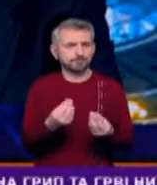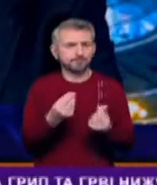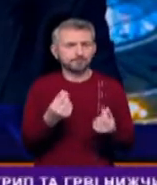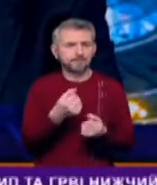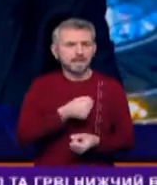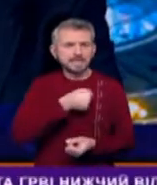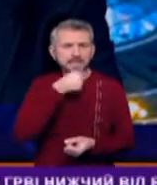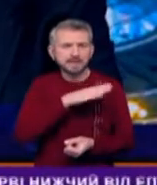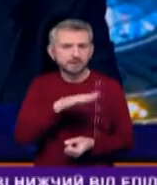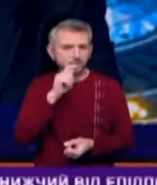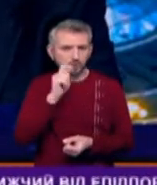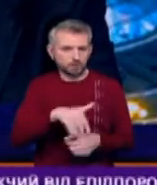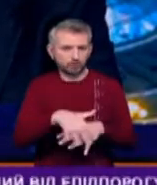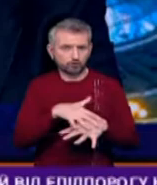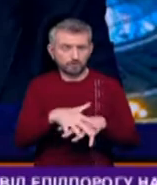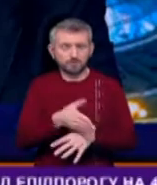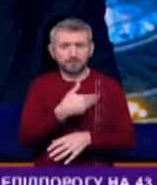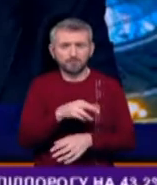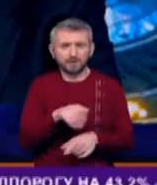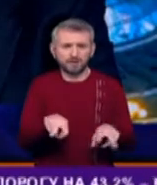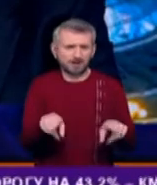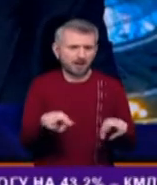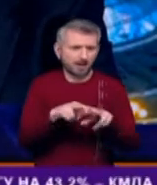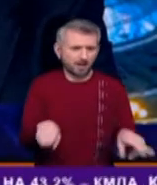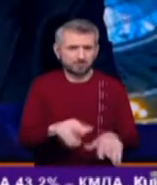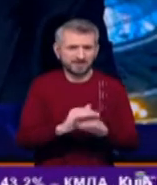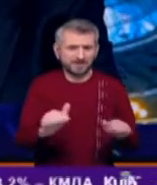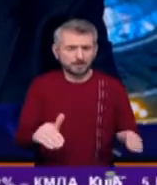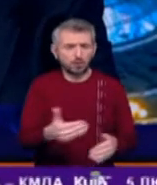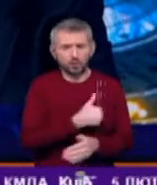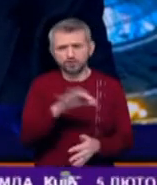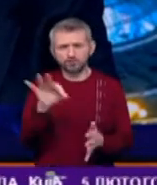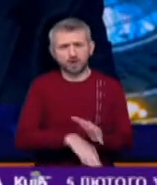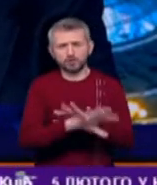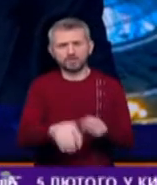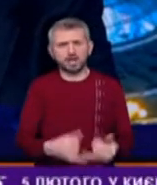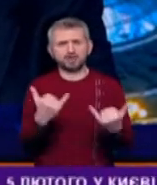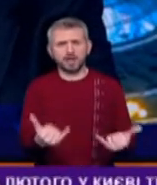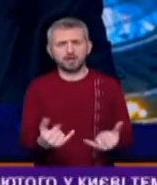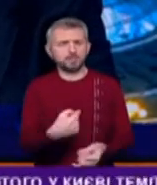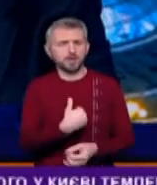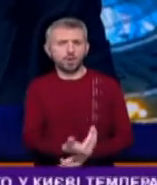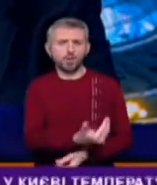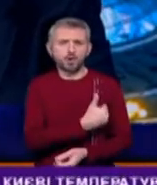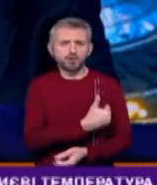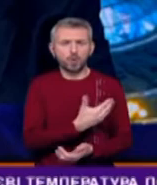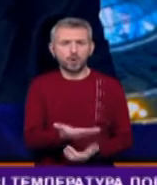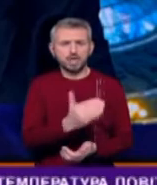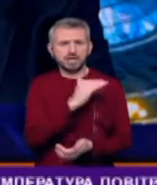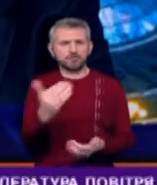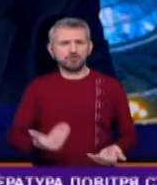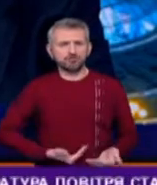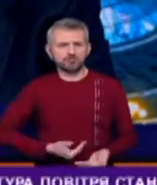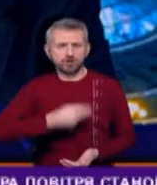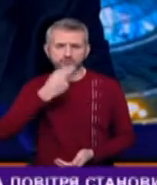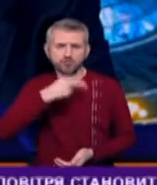Незрілість українського суспільства. Ми, як малі діти, ми хочемо все і відразу. Ми хочемо все і відразу, ми хочемо там рівень життя,